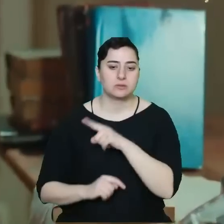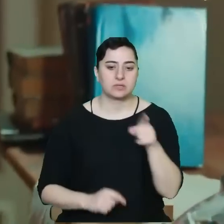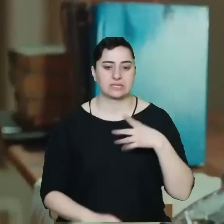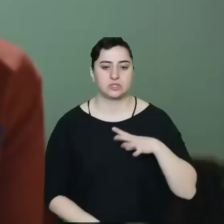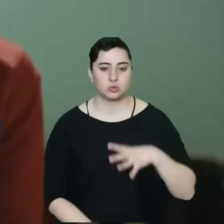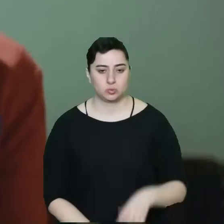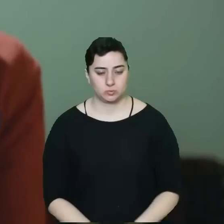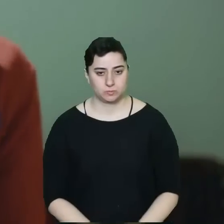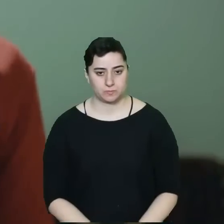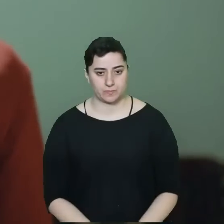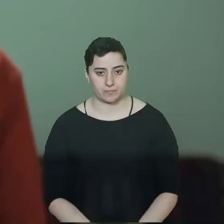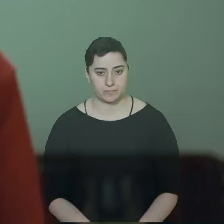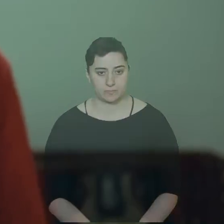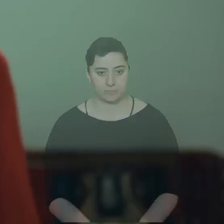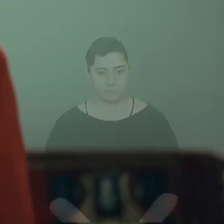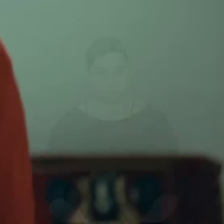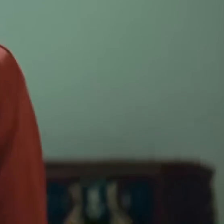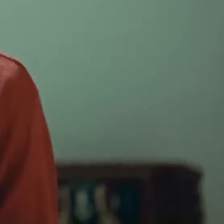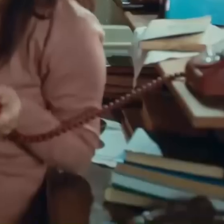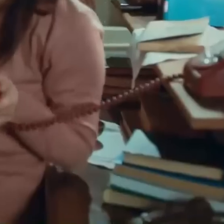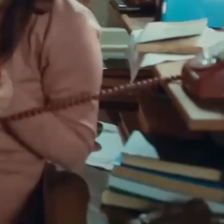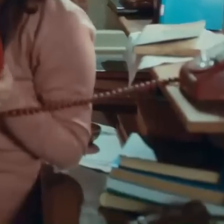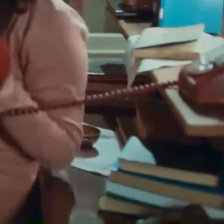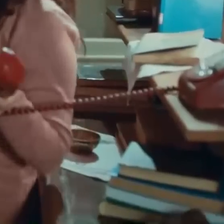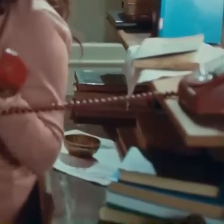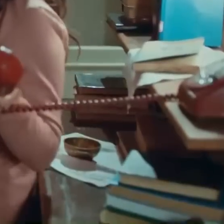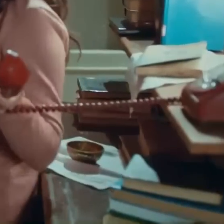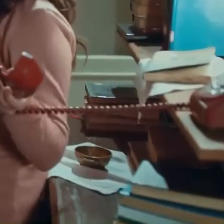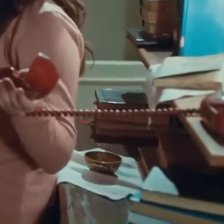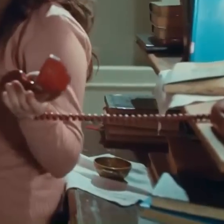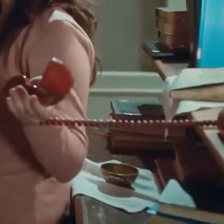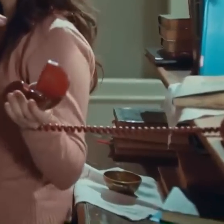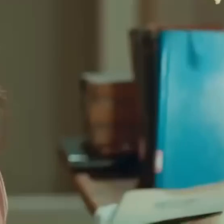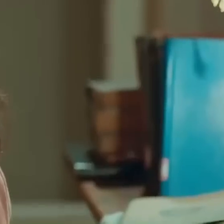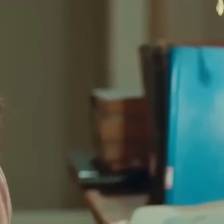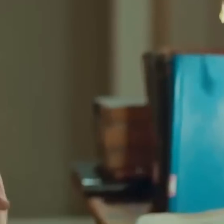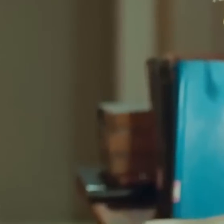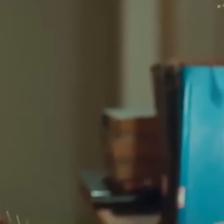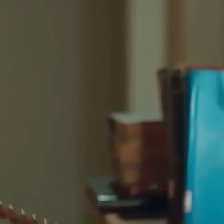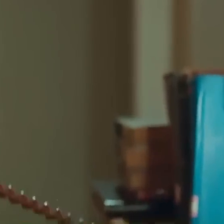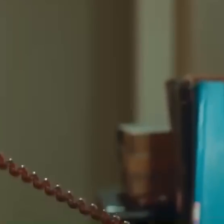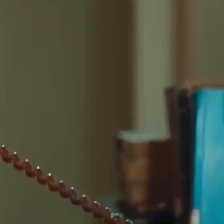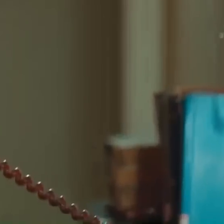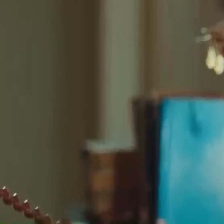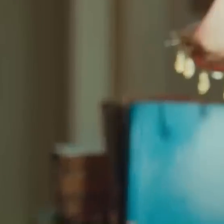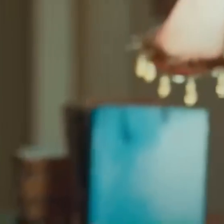seni istiyor. Zehra derin bir nefesle kalktı. İsteksizmiş gibi yaklaştı.